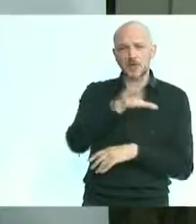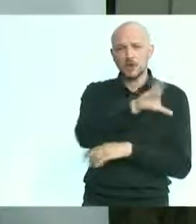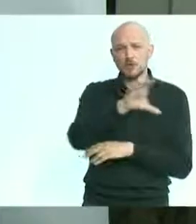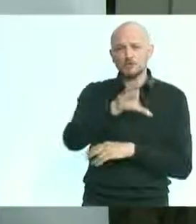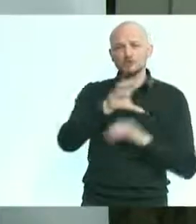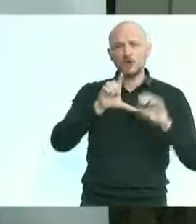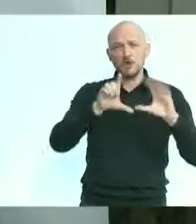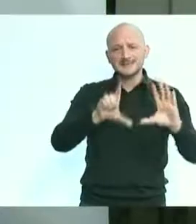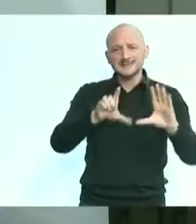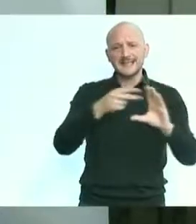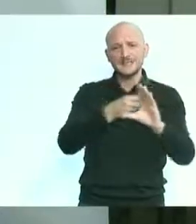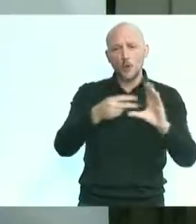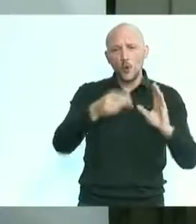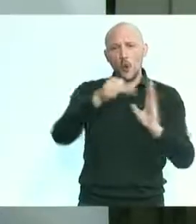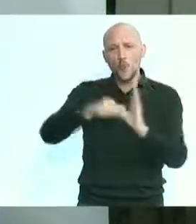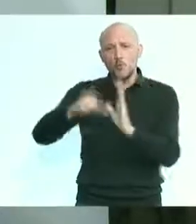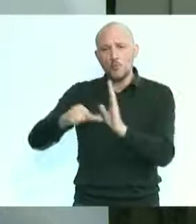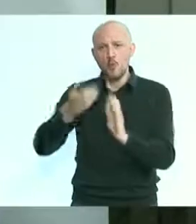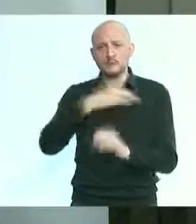€ net par mois.